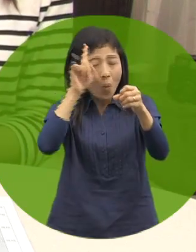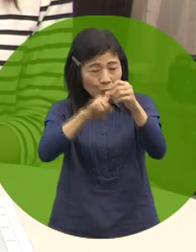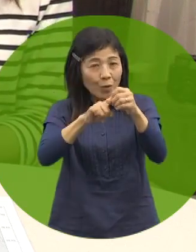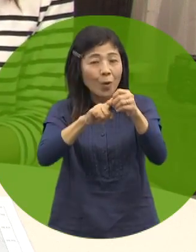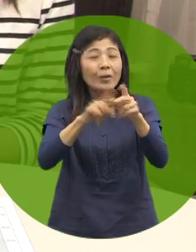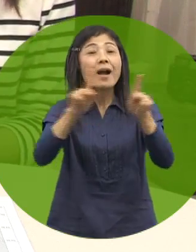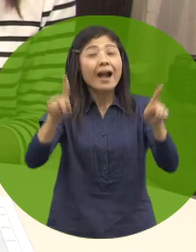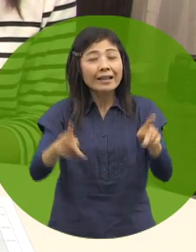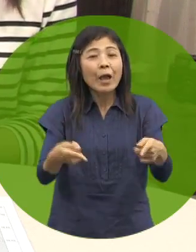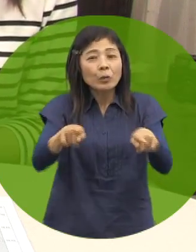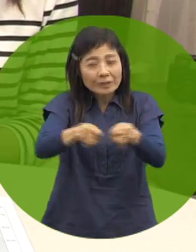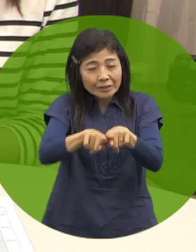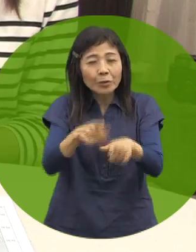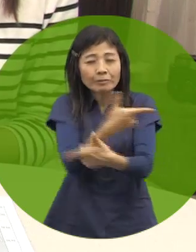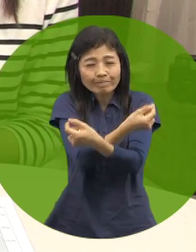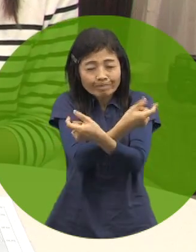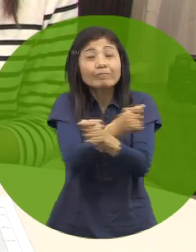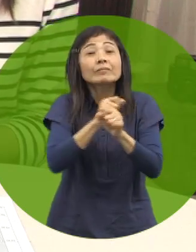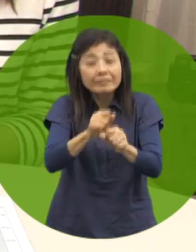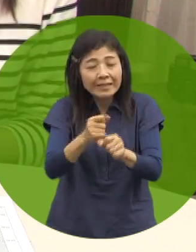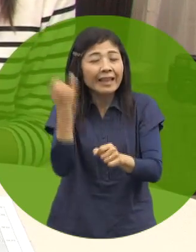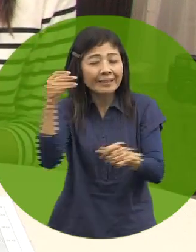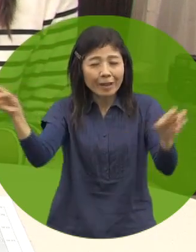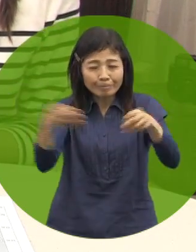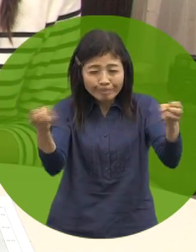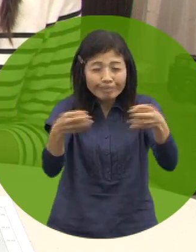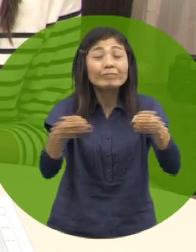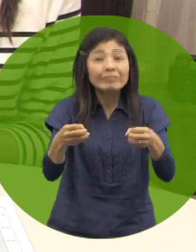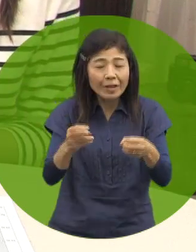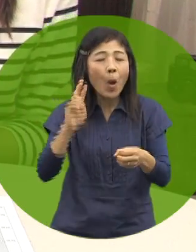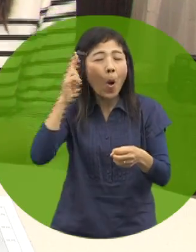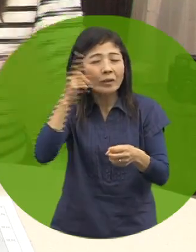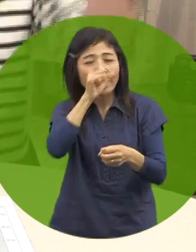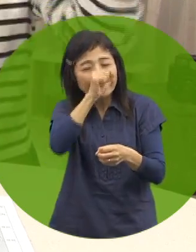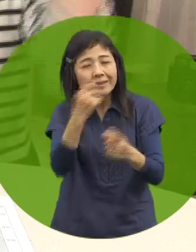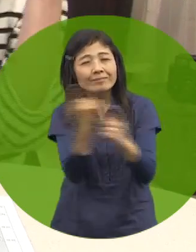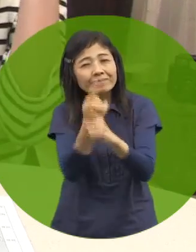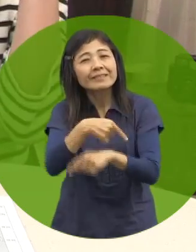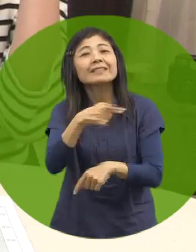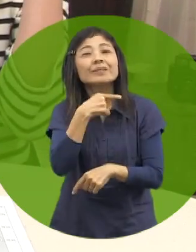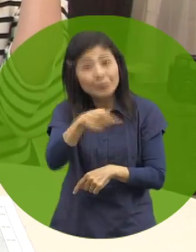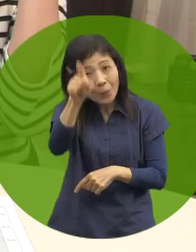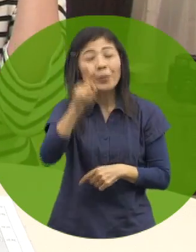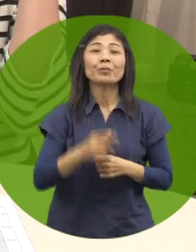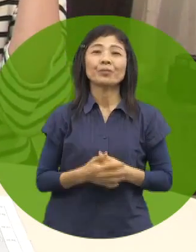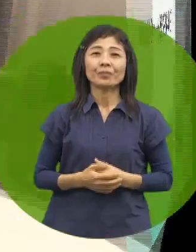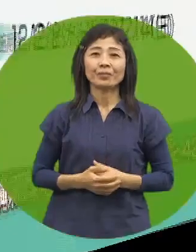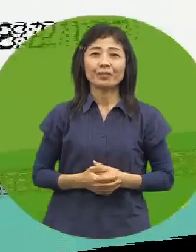共有し、みんなで意見を出し合いながらより良い沖縄県にしていきましょう。